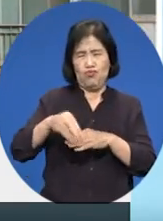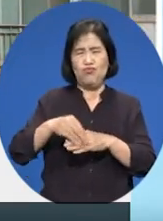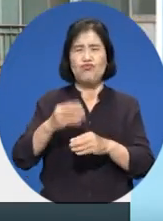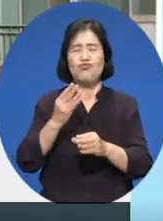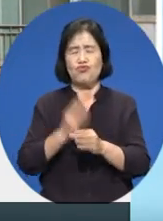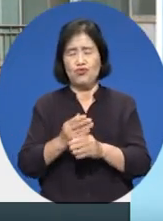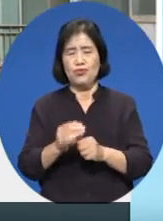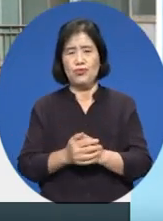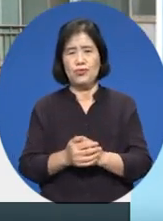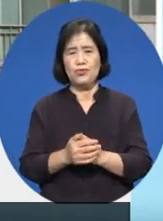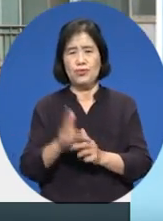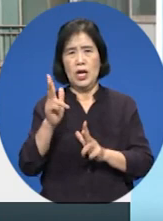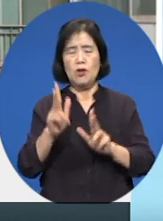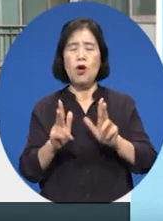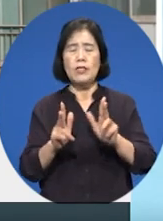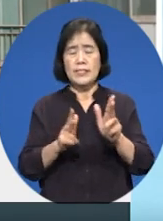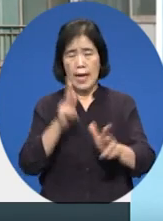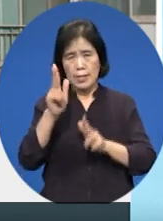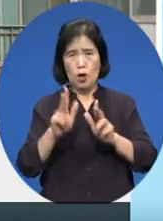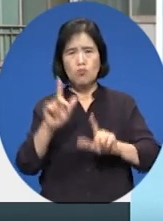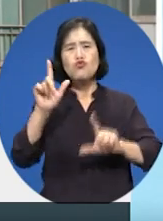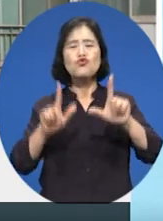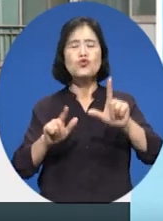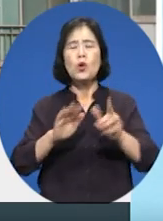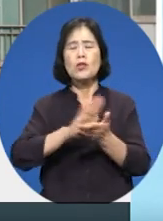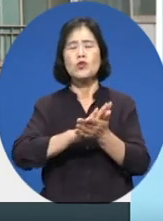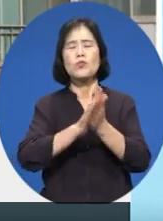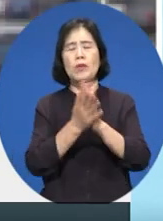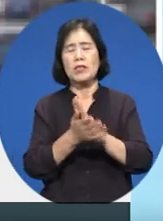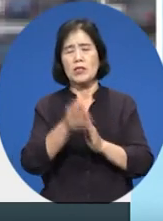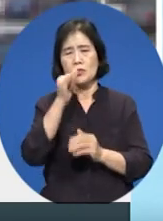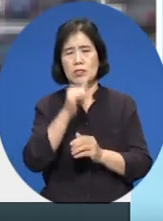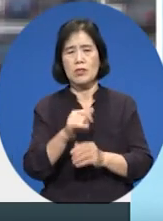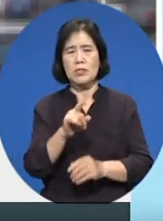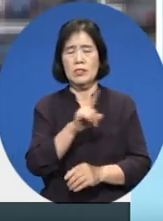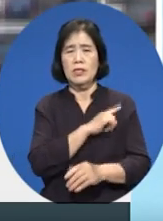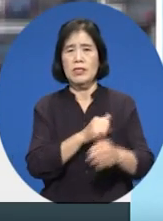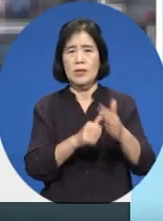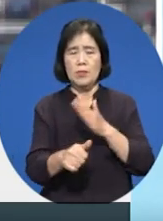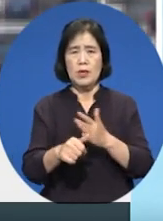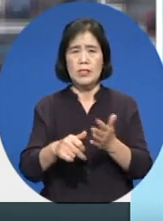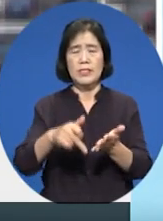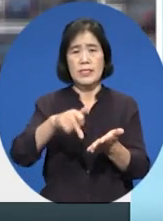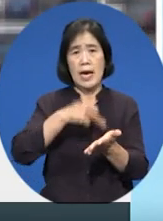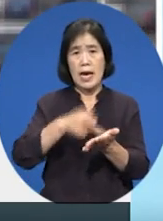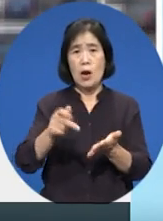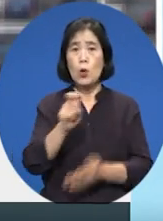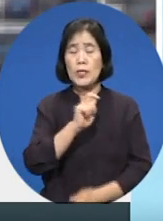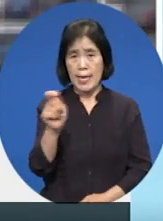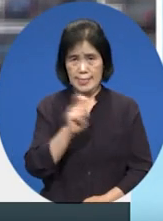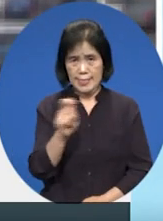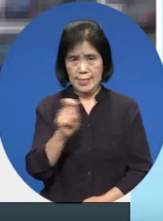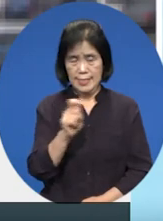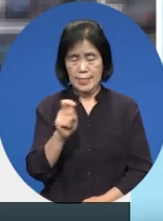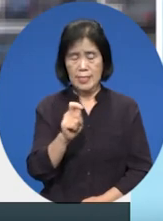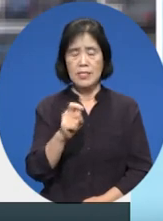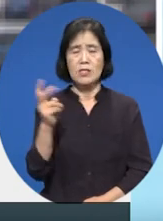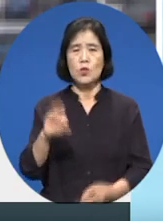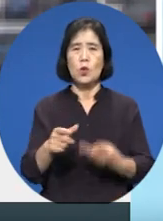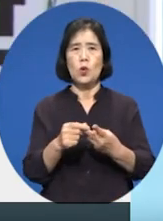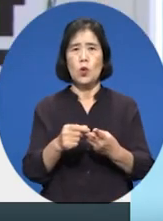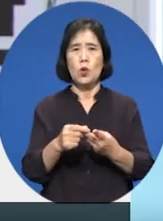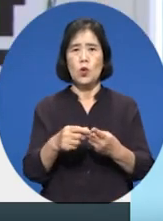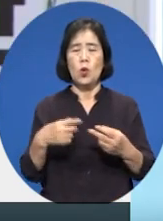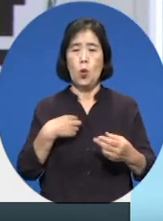그게 어떻게 보면 산업 구조의 어떤 전환 과정이라고도 얘기할 수가 있는데. 가장 대표적인 이제 카카오 택시로 표현되는 뭐 택시라든지, 가령